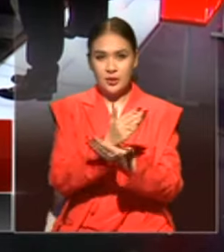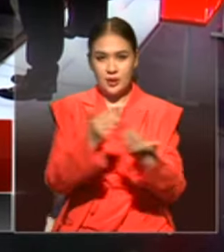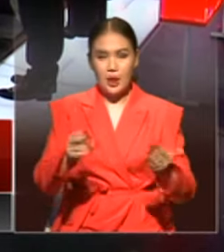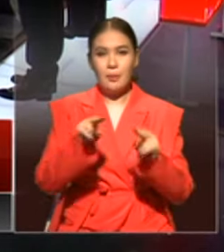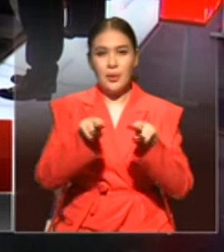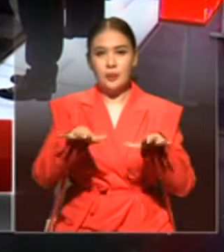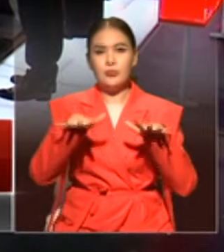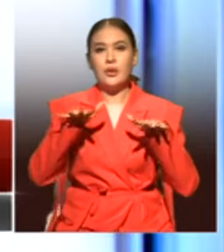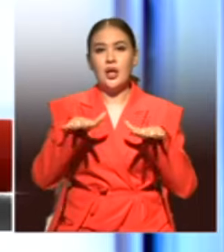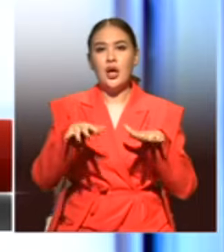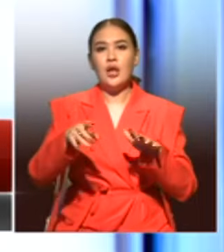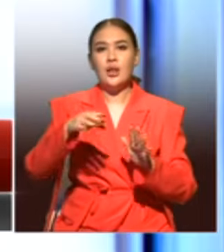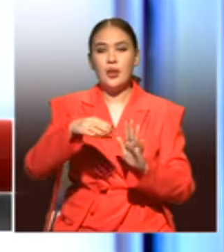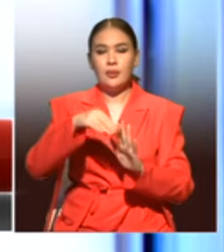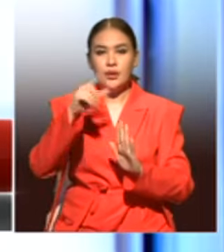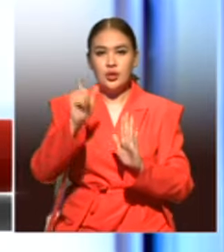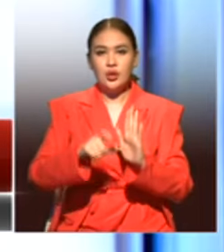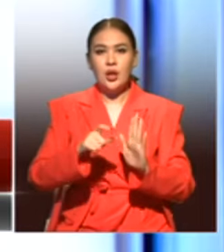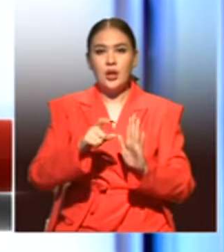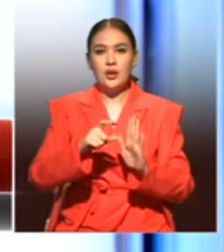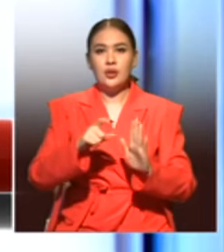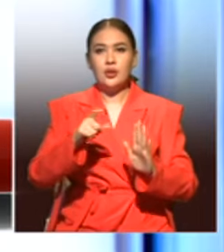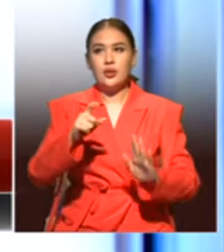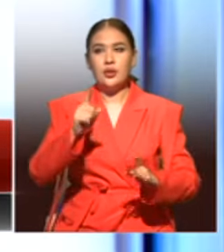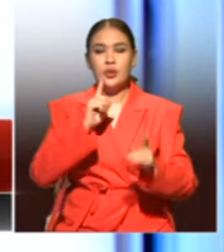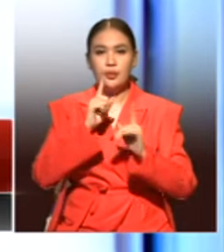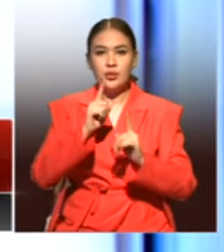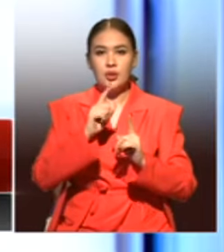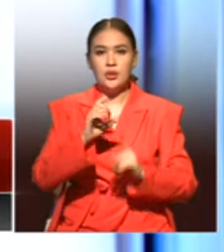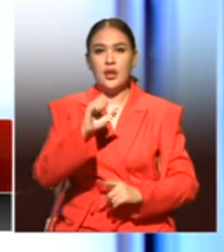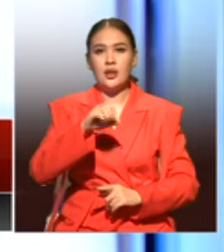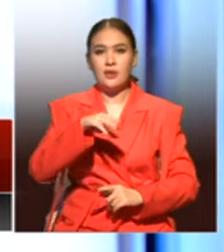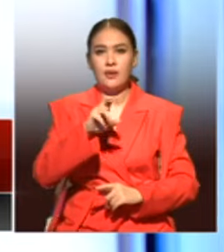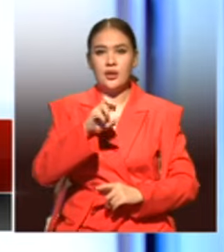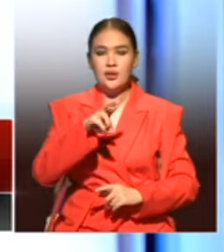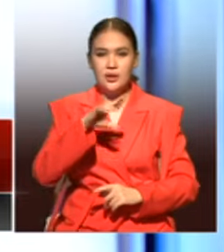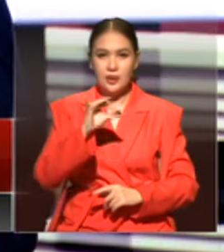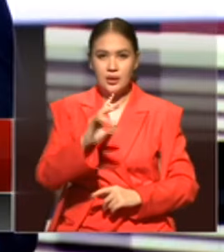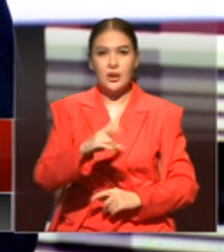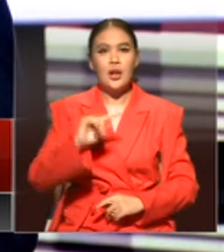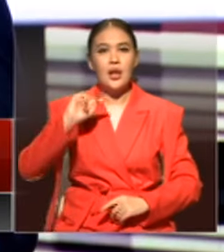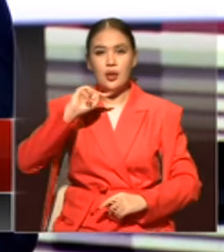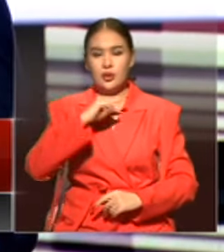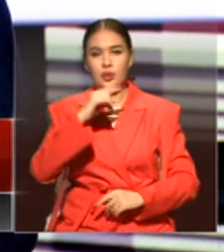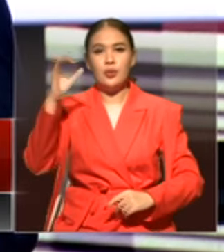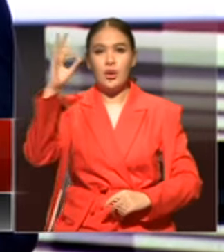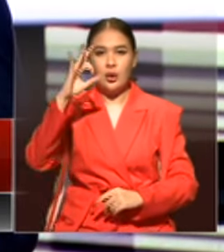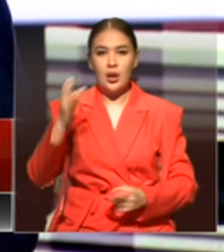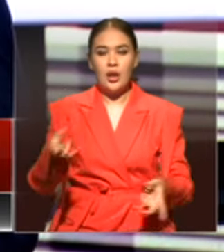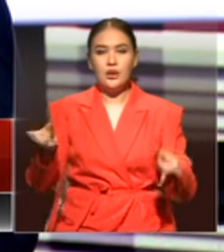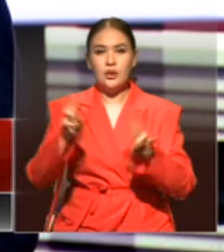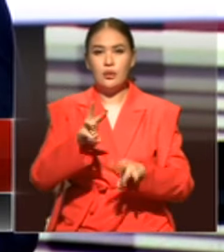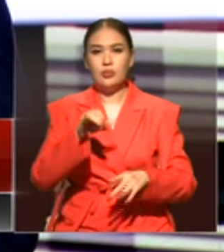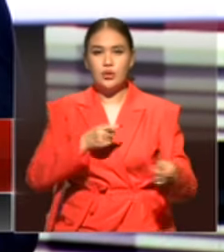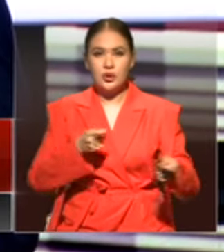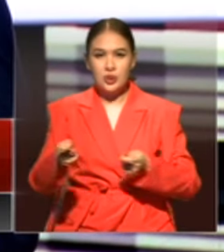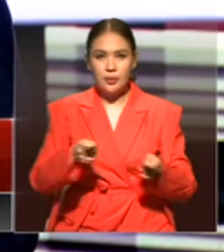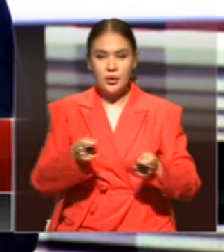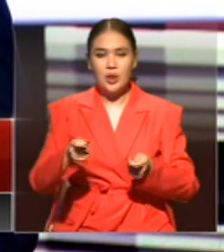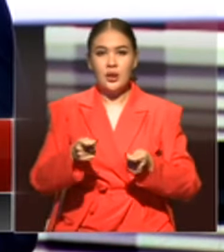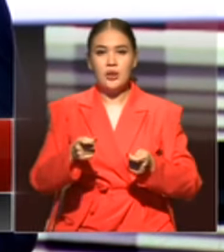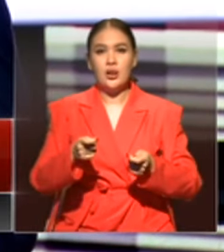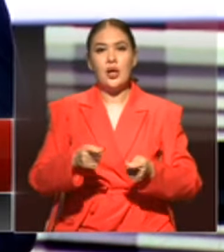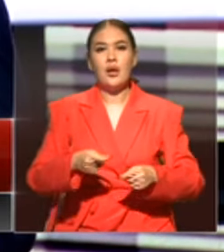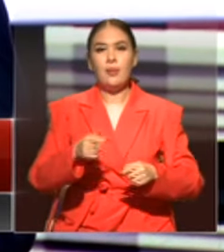Парламент мәжілісінің депутаты Ерболат Сатыбалдин, Экология және табиғи ресурстар министрлігі қалдықтарды басқару